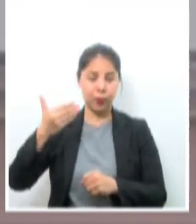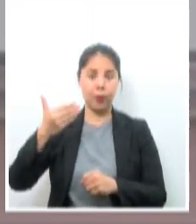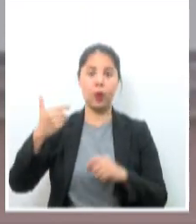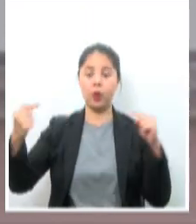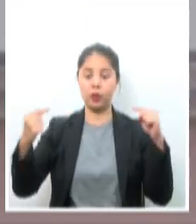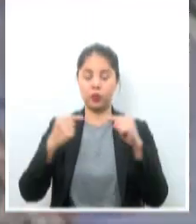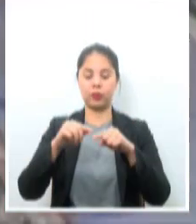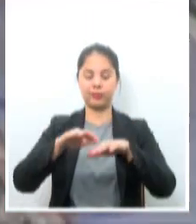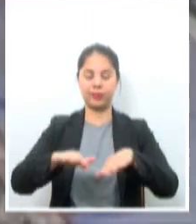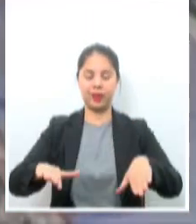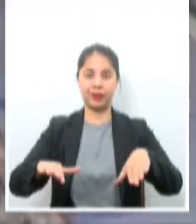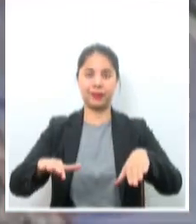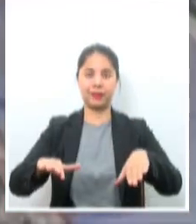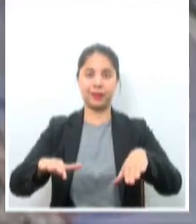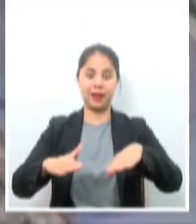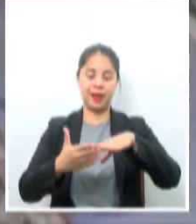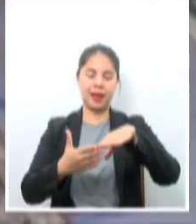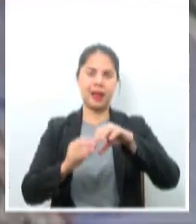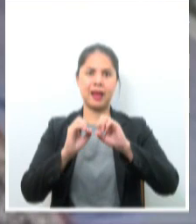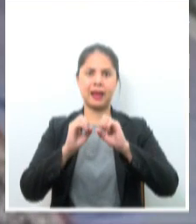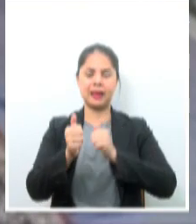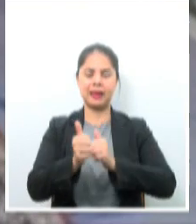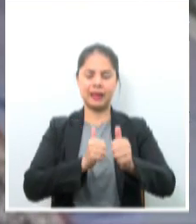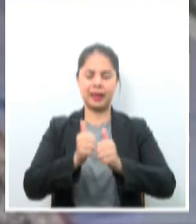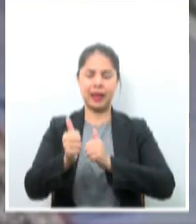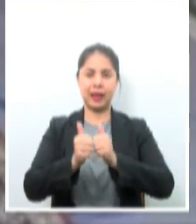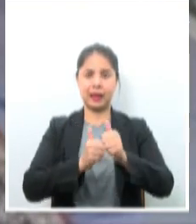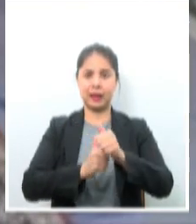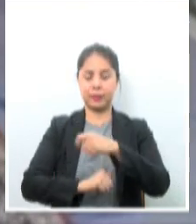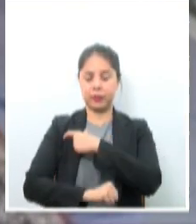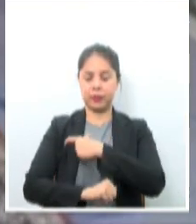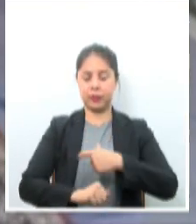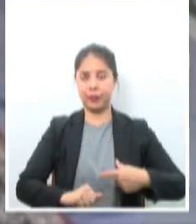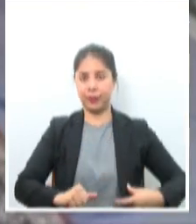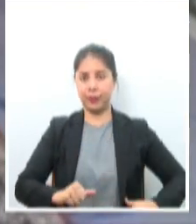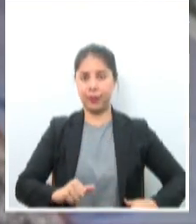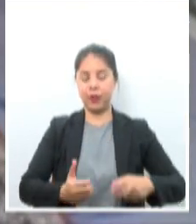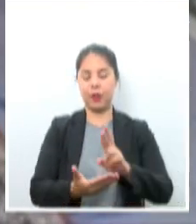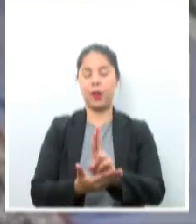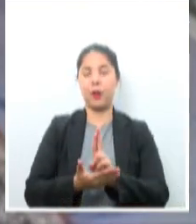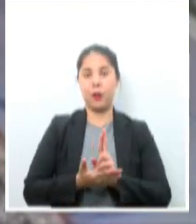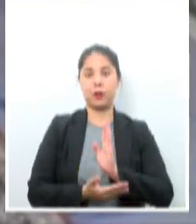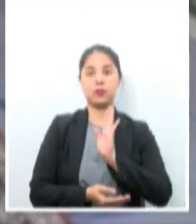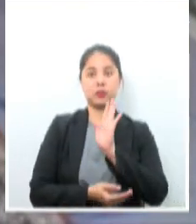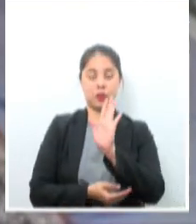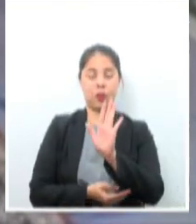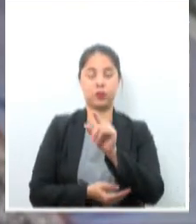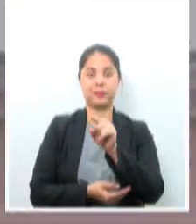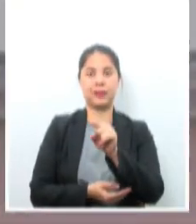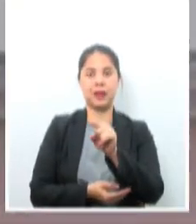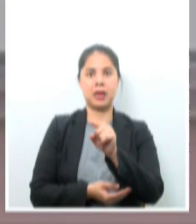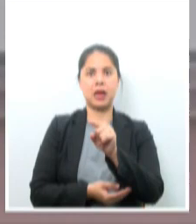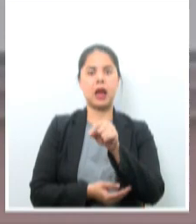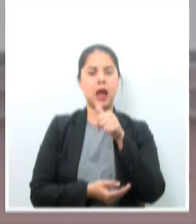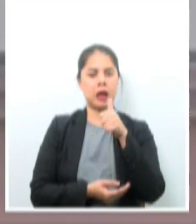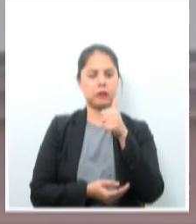ระดับนักเรียนภาคตะวันออกชิงถ้วยพระราชทานครั้งที่40นะครับปีนี้ถือว่าเป็นปีที่ประสบผล